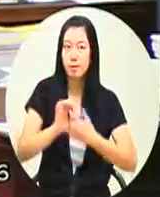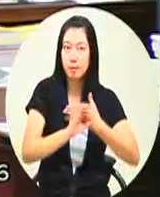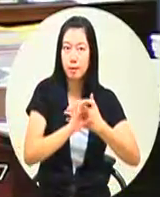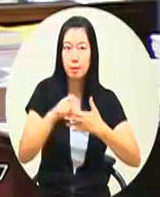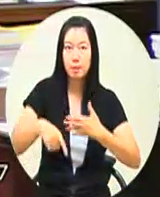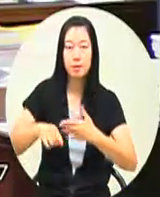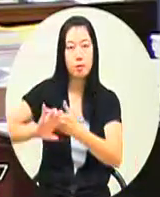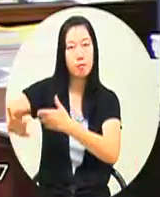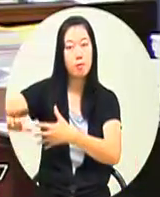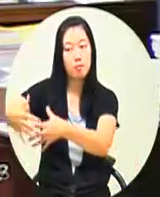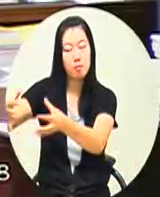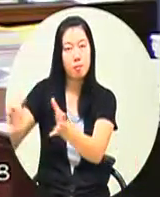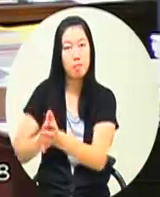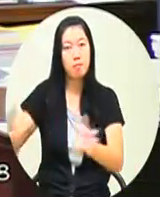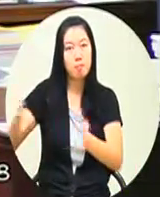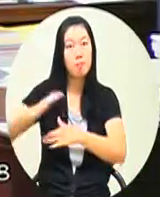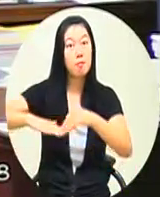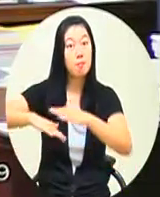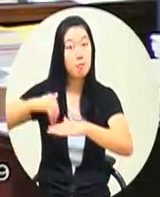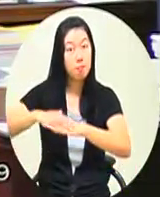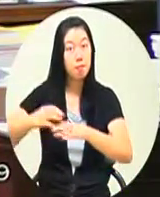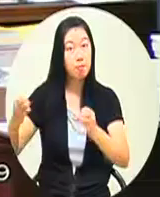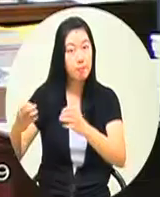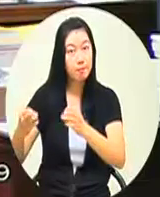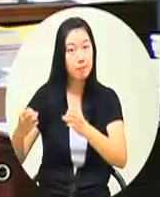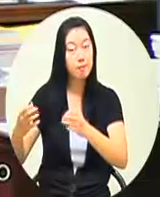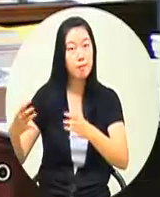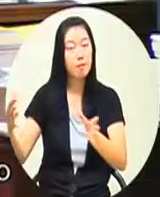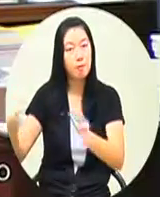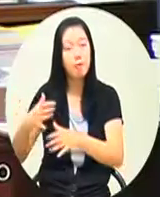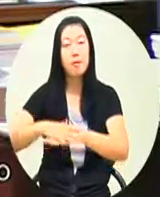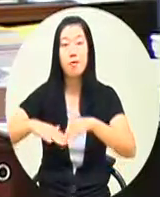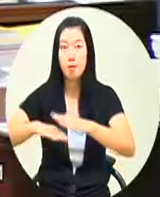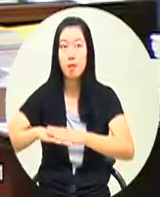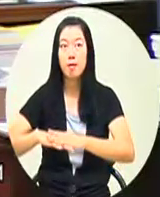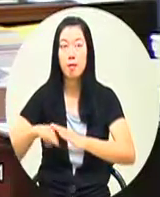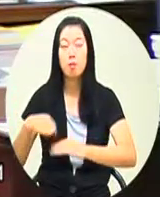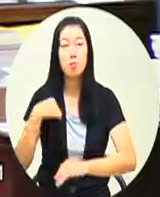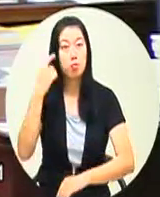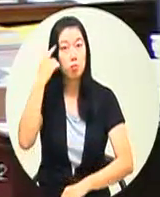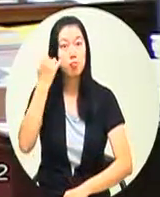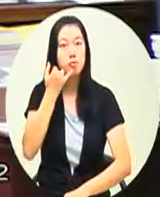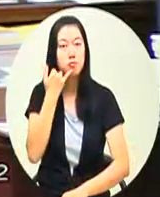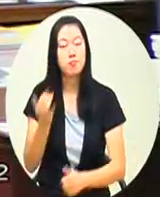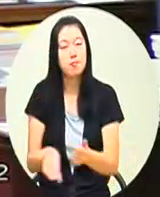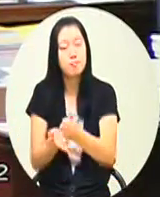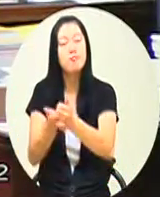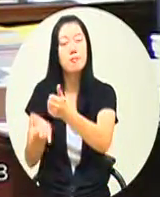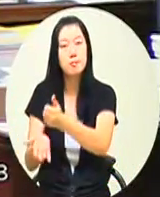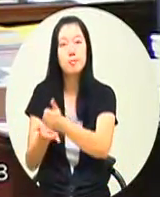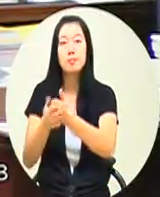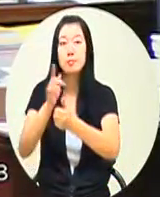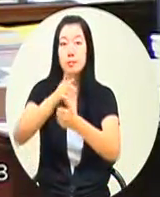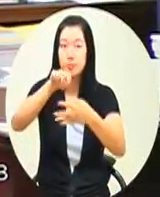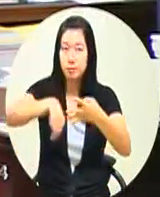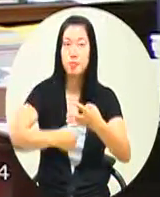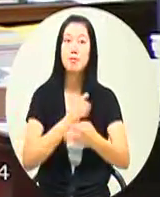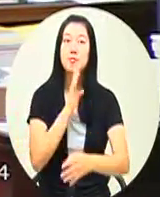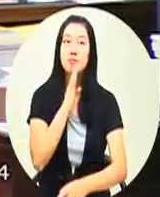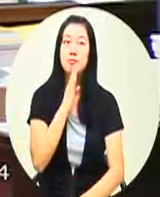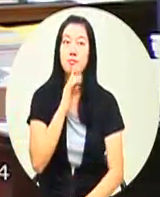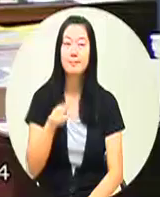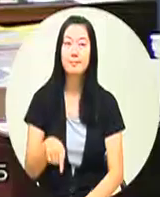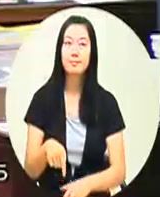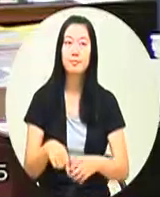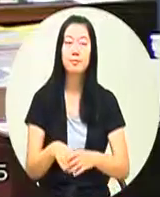外面的团体做这样子的合作啦，那我相信这是一件应该是可以鼓励的事情。澄清湖旁边有一